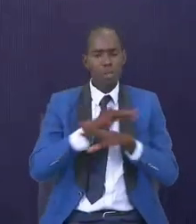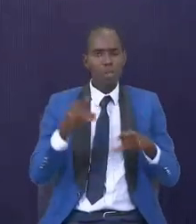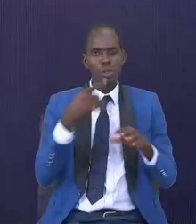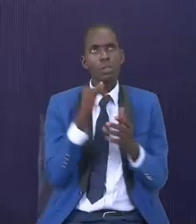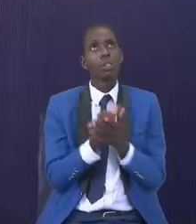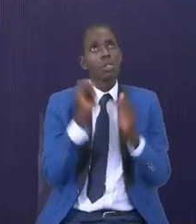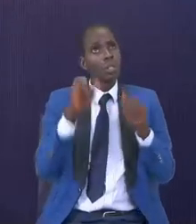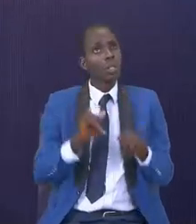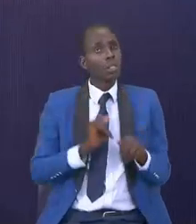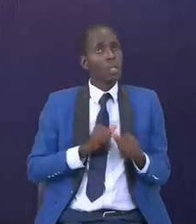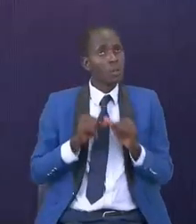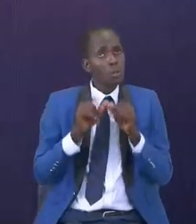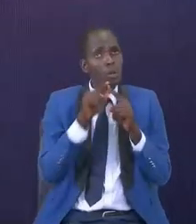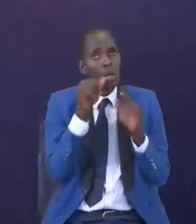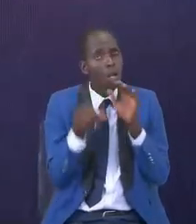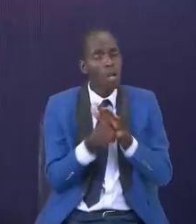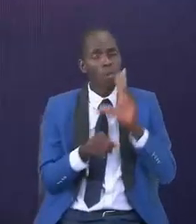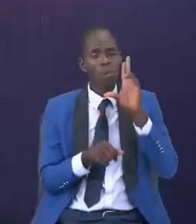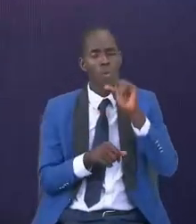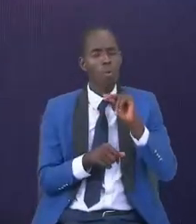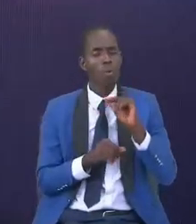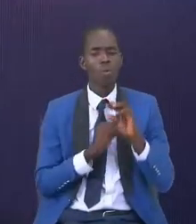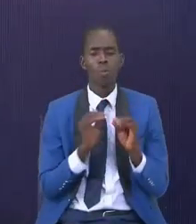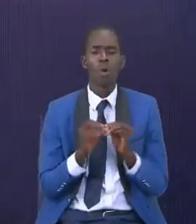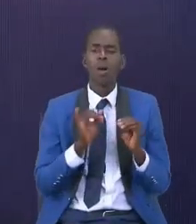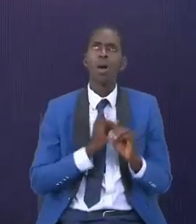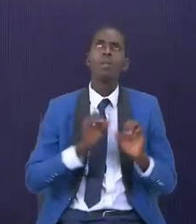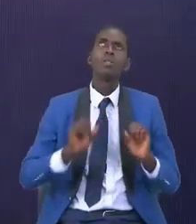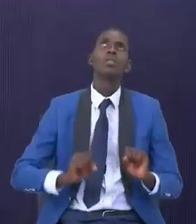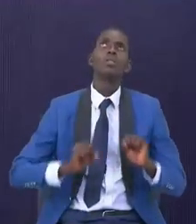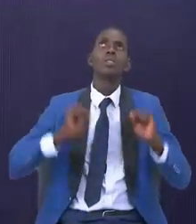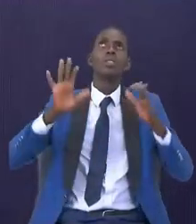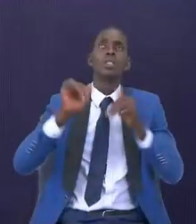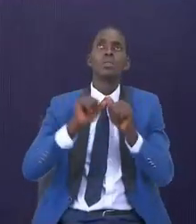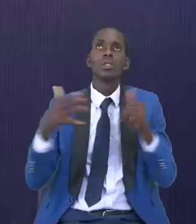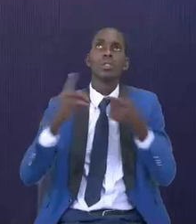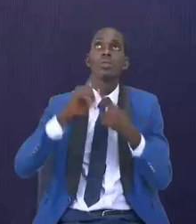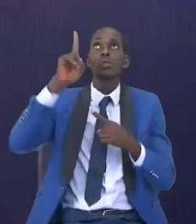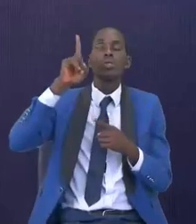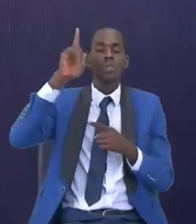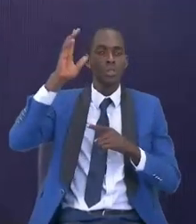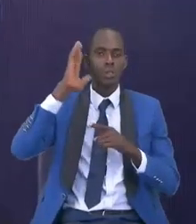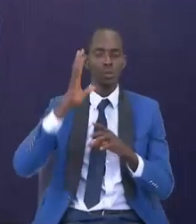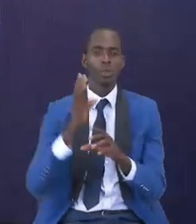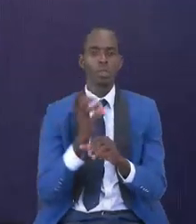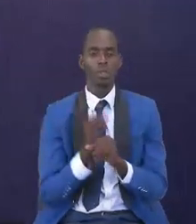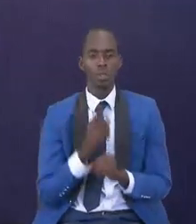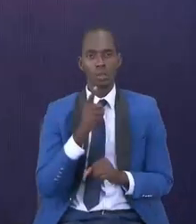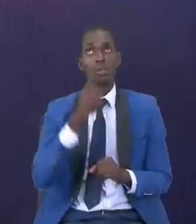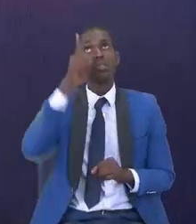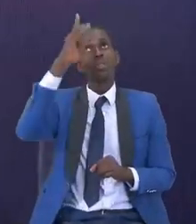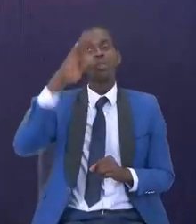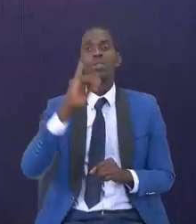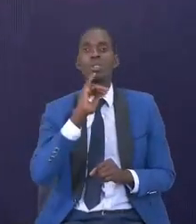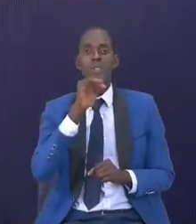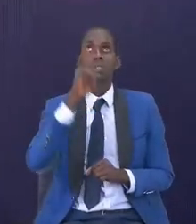me cacher? Tout j'abandonne à toi et le Seigneur va te recevoir. Dieu est un Dieu de miséricorde, Dieu est un Dieu d'amour, Dieu